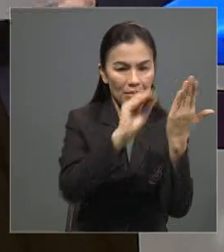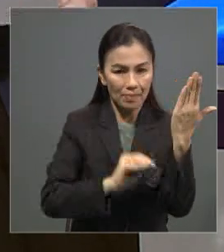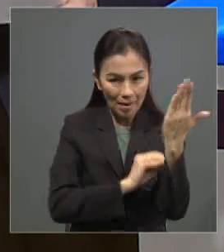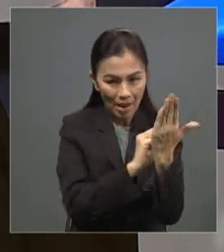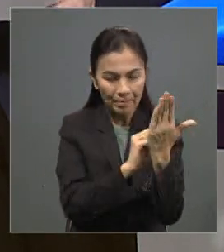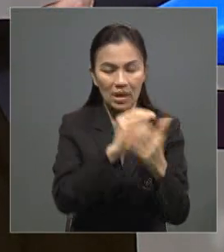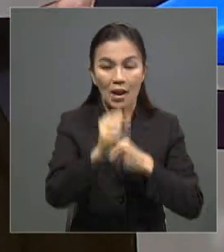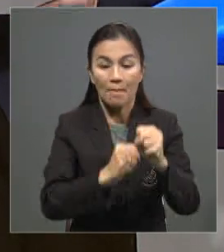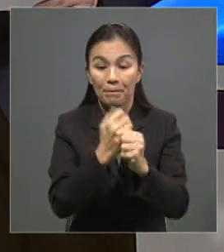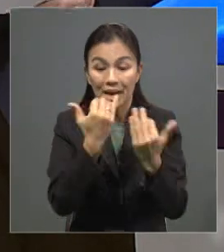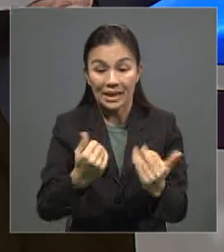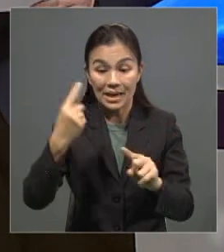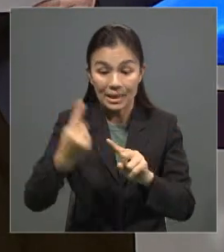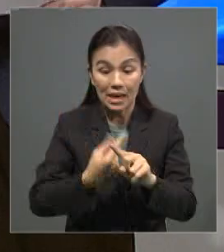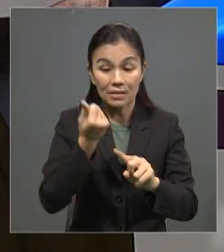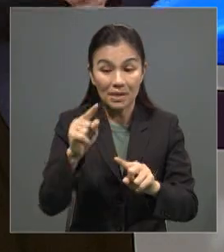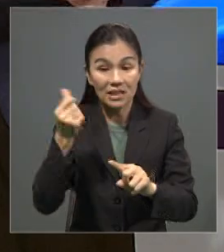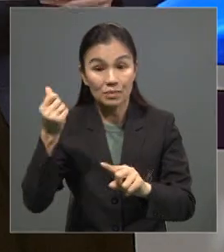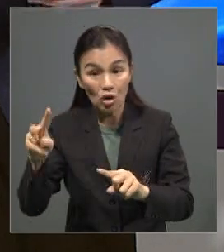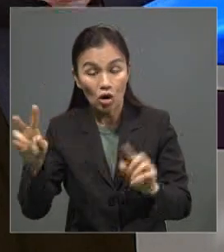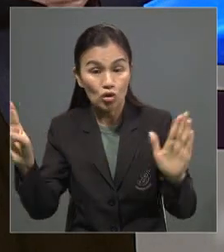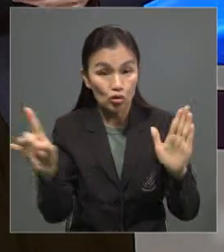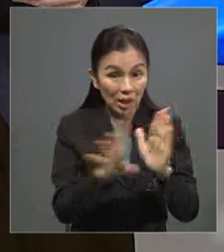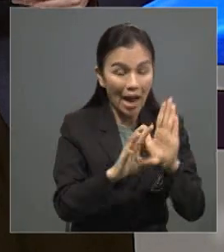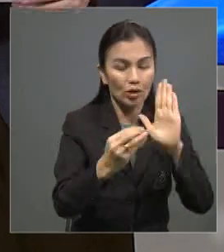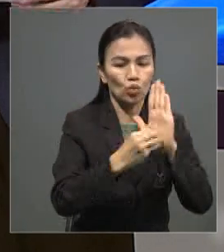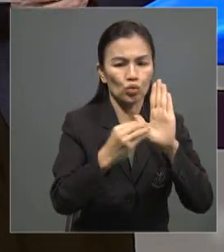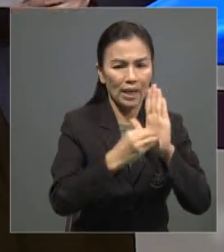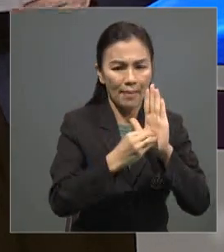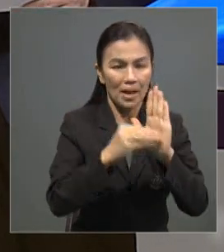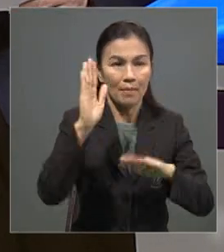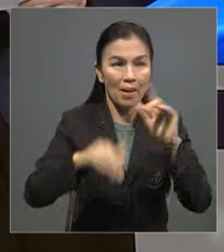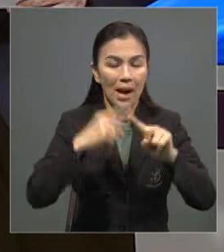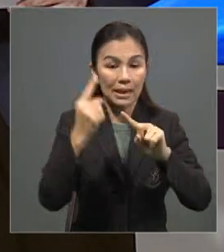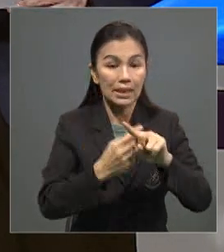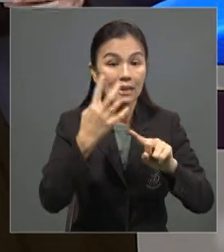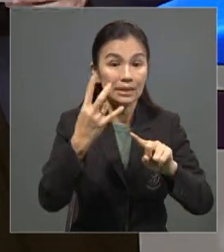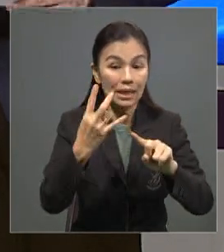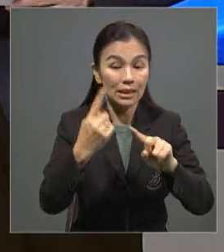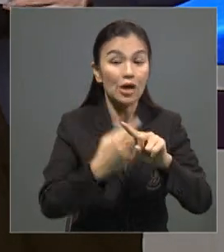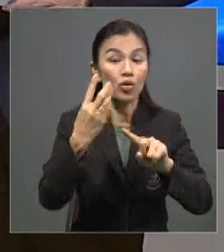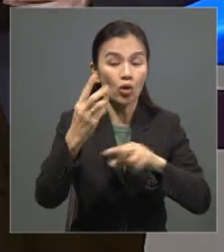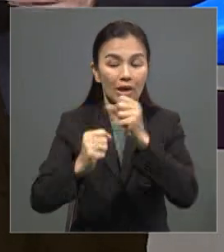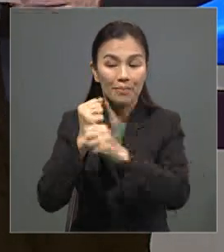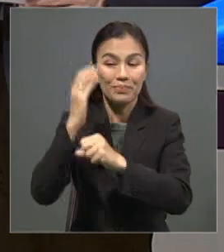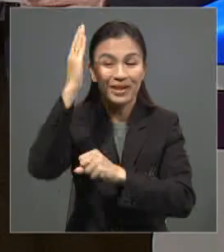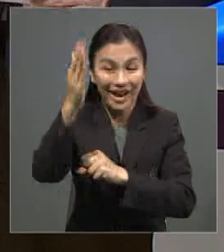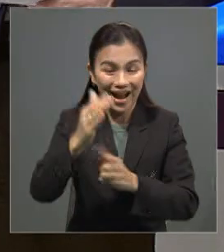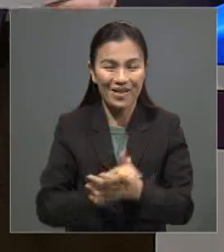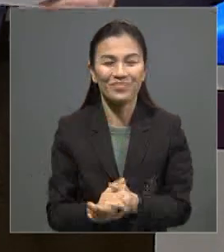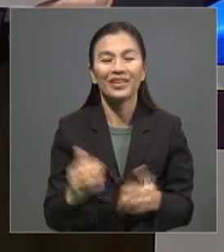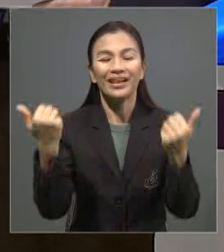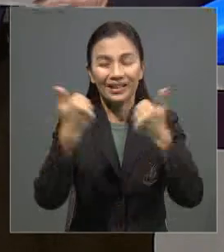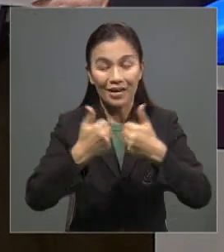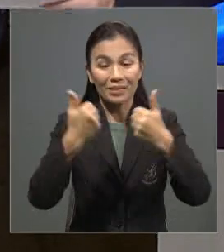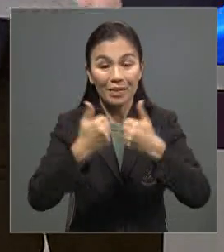ปลายปีนี้จนมาปิดที่สนามใหญ่ในกรุงเทพมหานครช่วงกลางปีหน้าไล่เรียงมาทั้งหมดเกมจึงไม่ใช่แค่เ